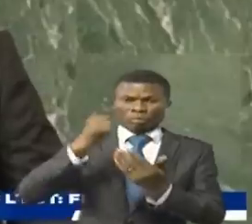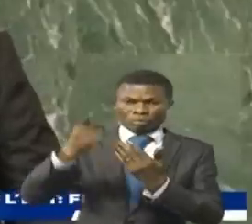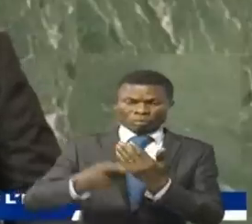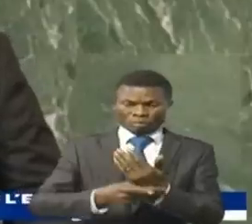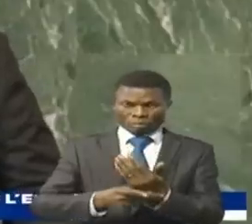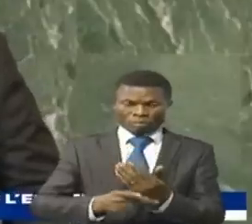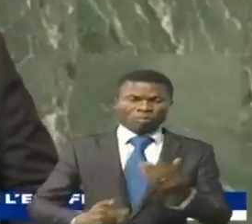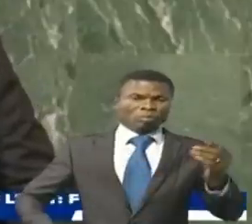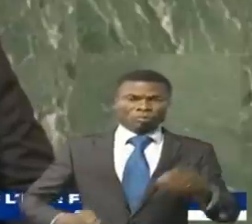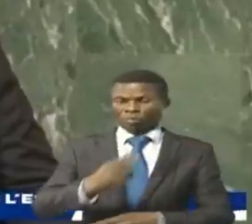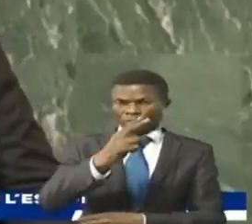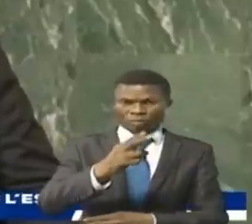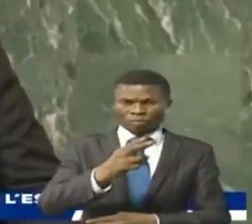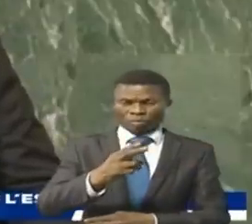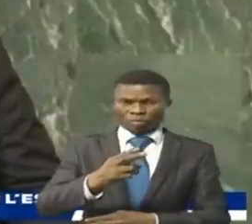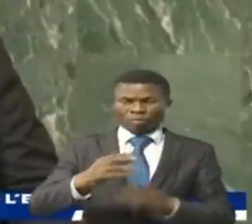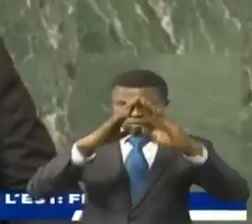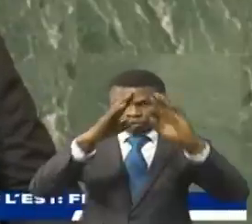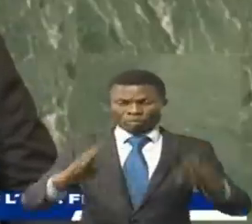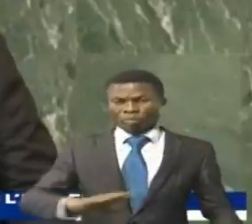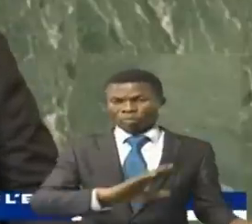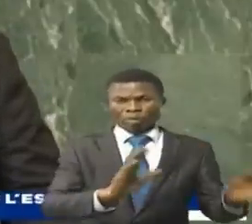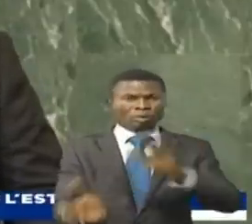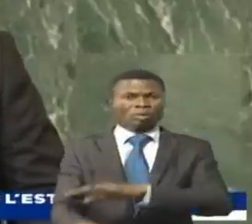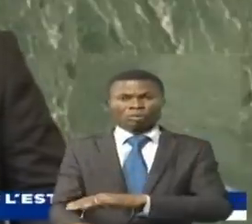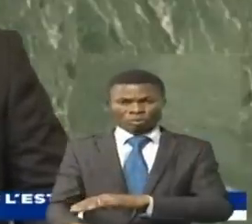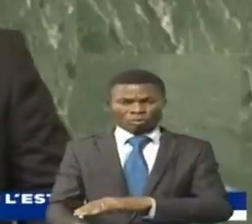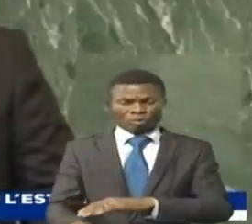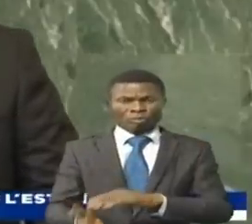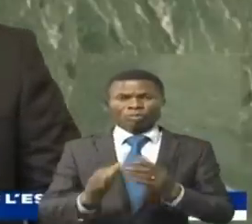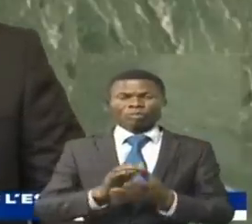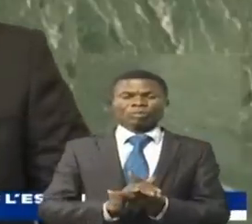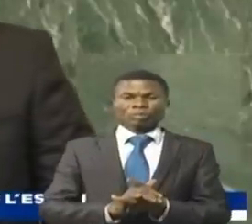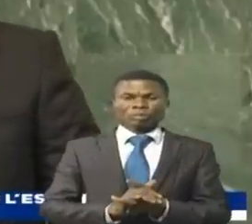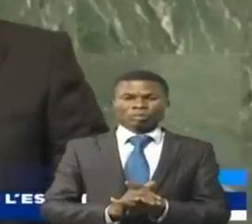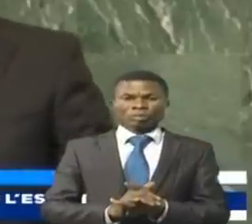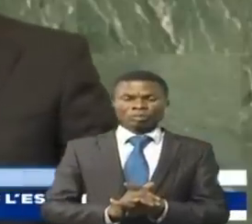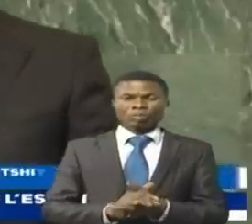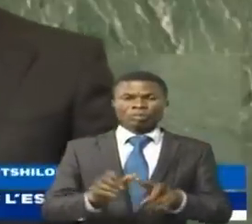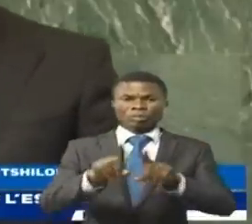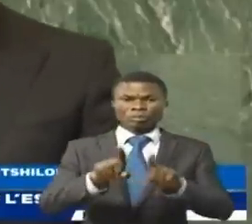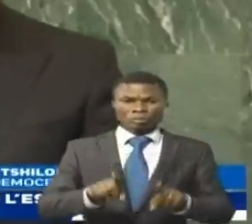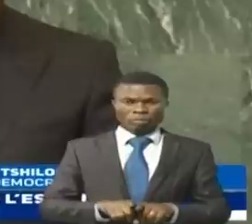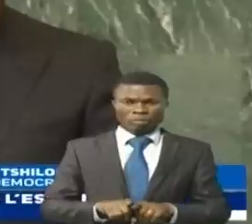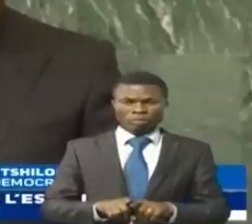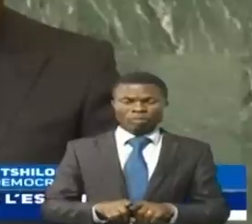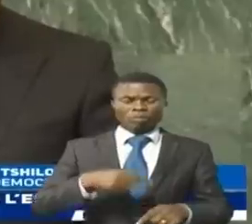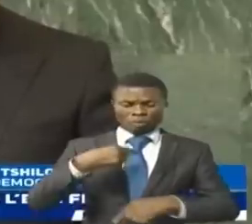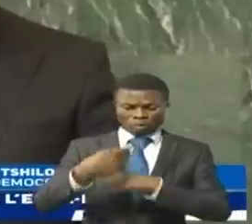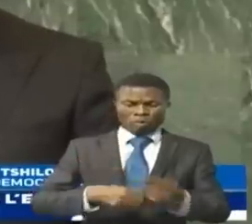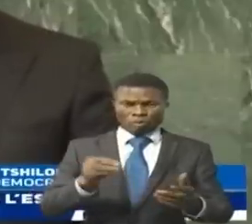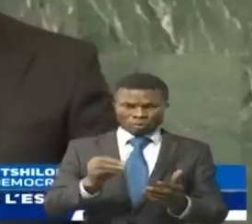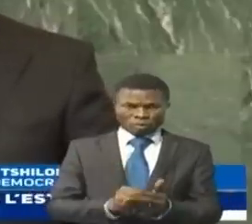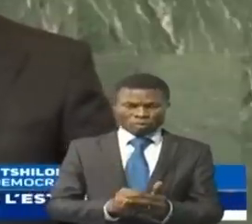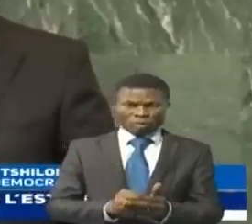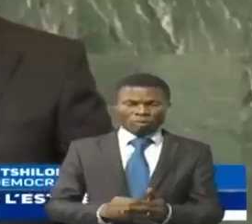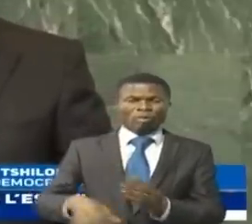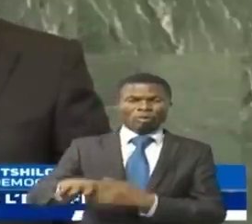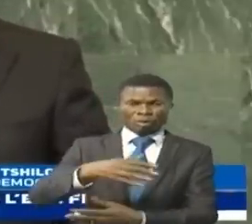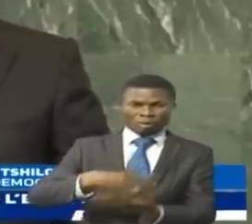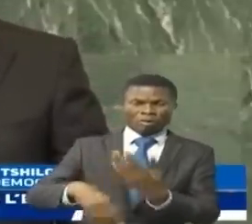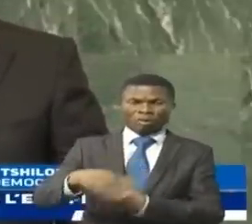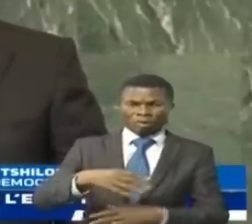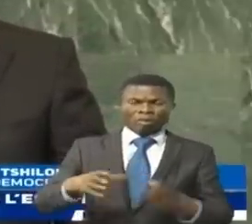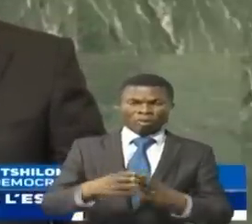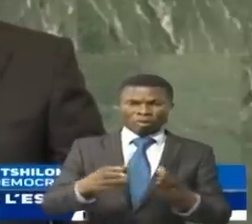fissurée et l'édifice s'est écroulé. Et on recommence toujours avec